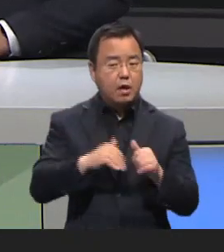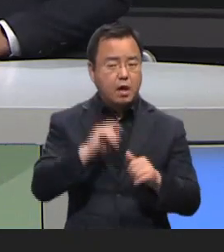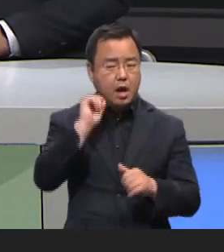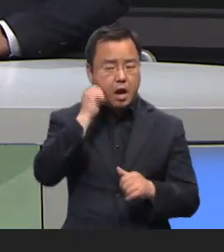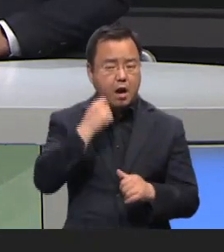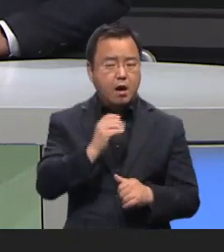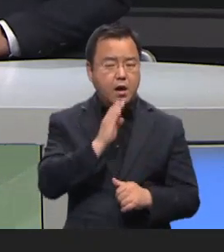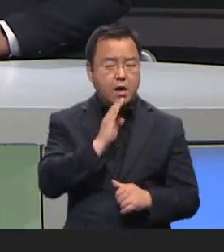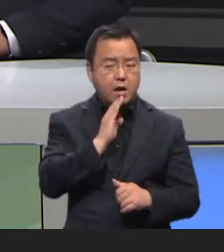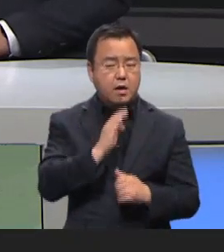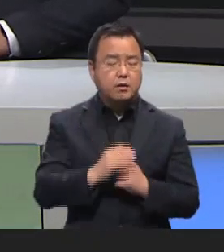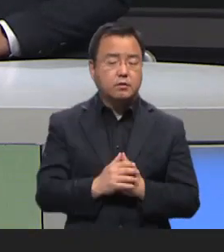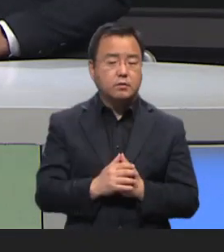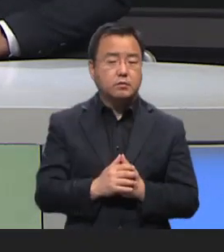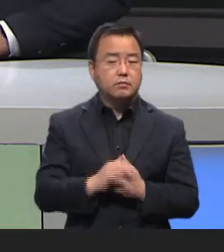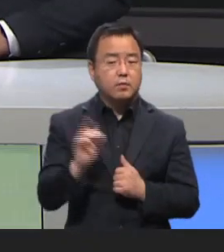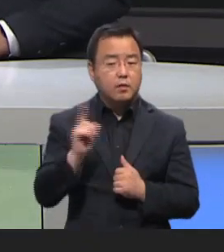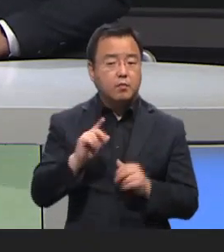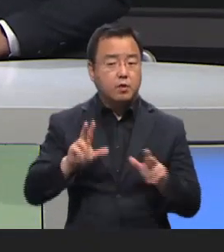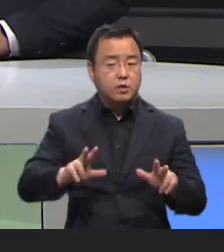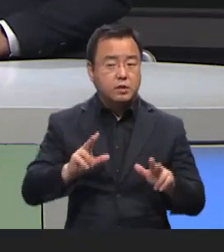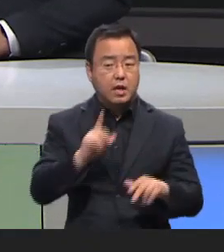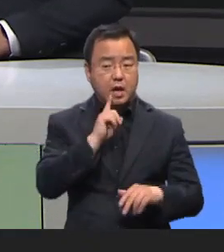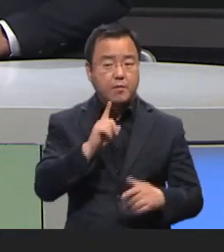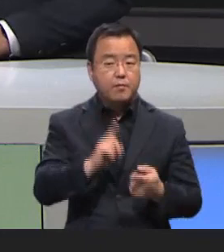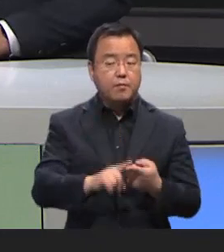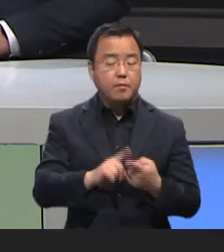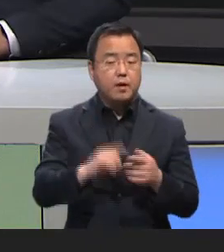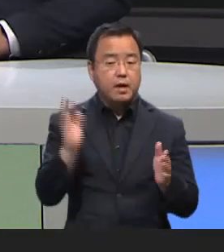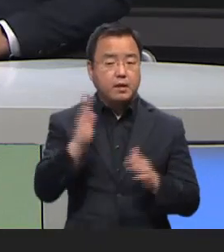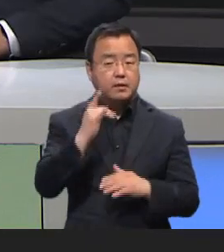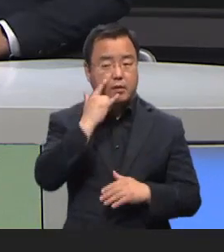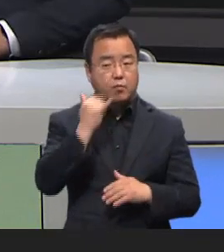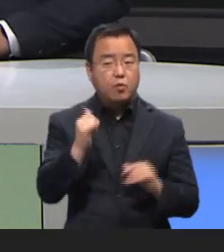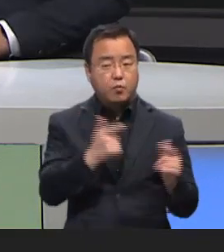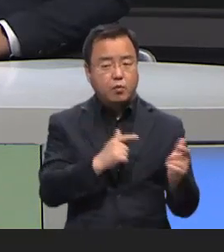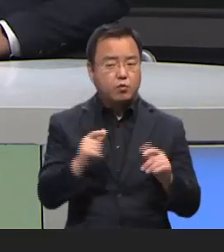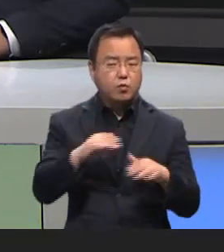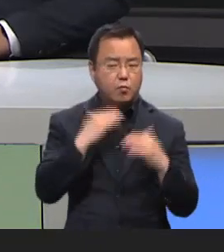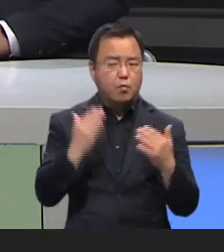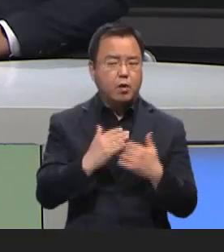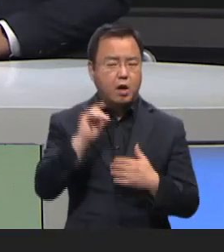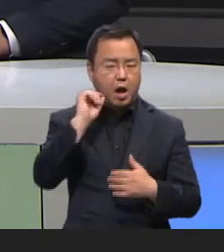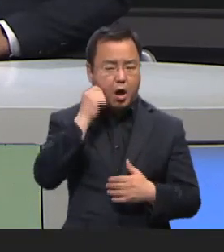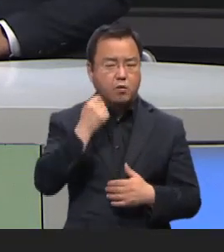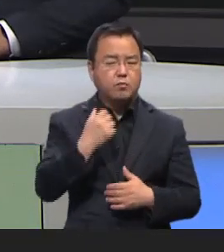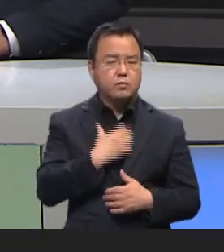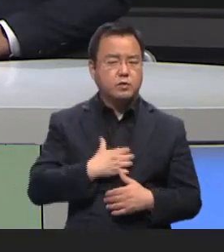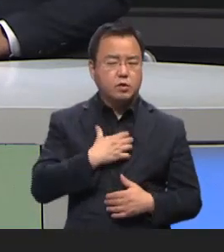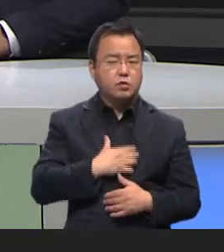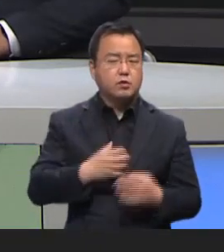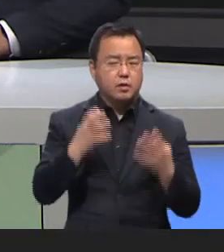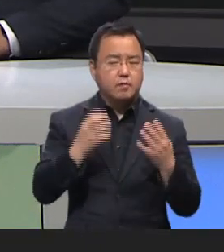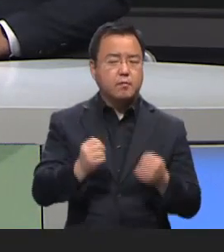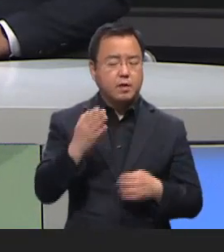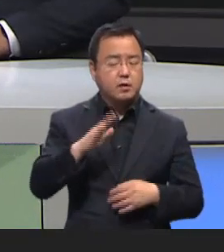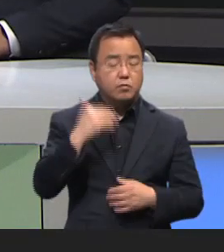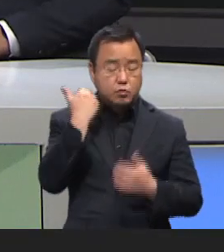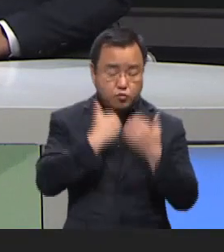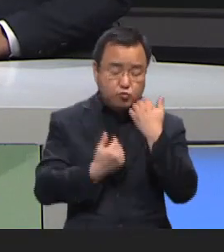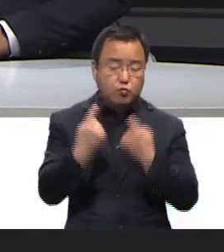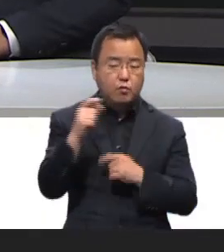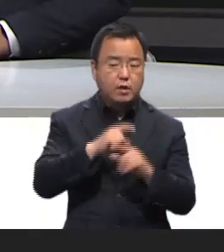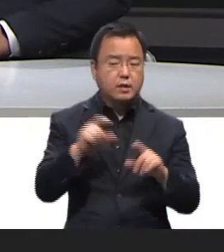없는 거구요 어 뭐 지금 얘기한 대로 학생이 라든가 학부모들도 당연히 뭐 어려움이나 걱정이 많지만 누구보다 가장 큰